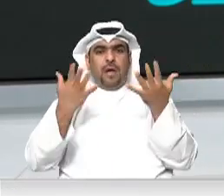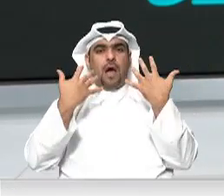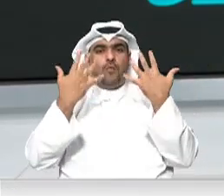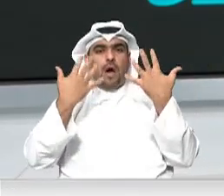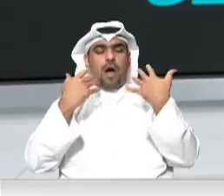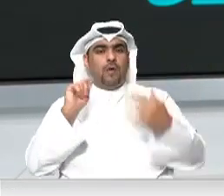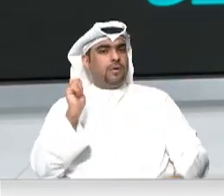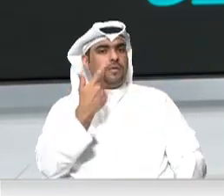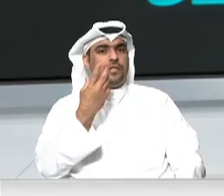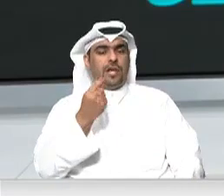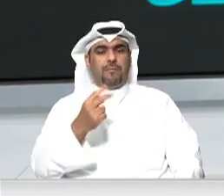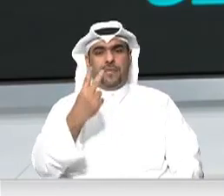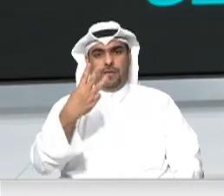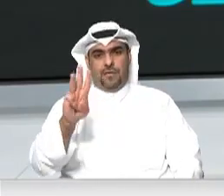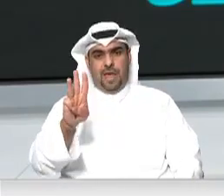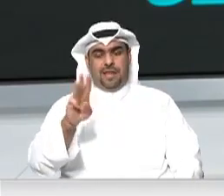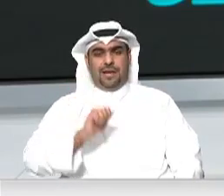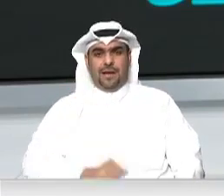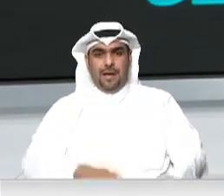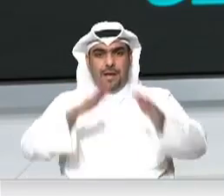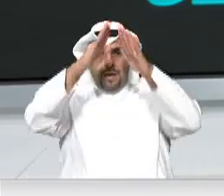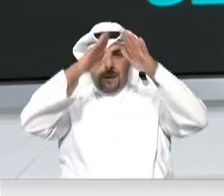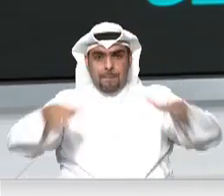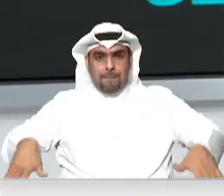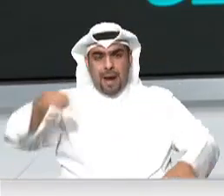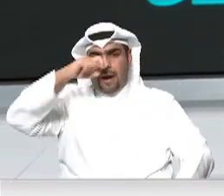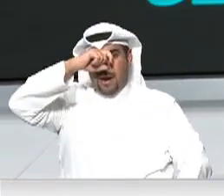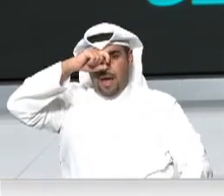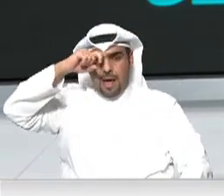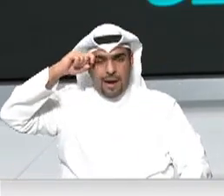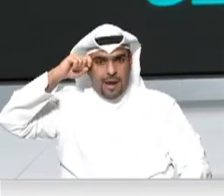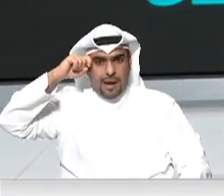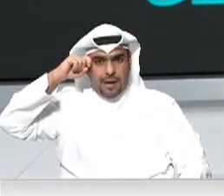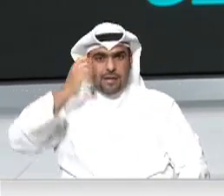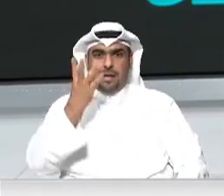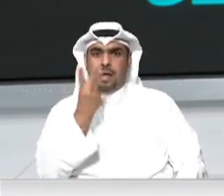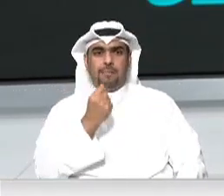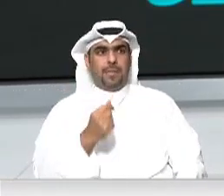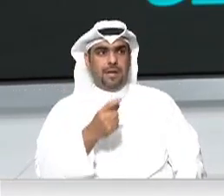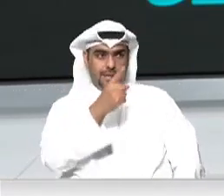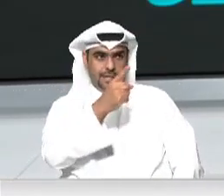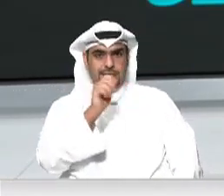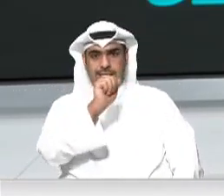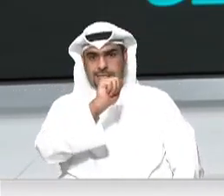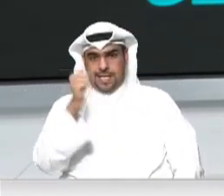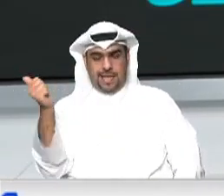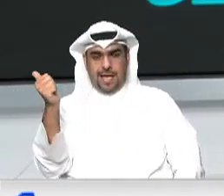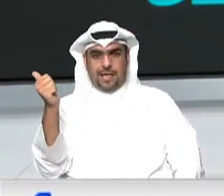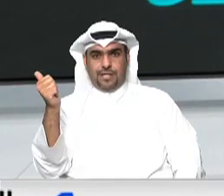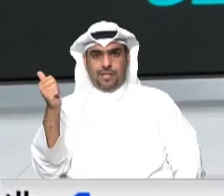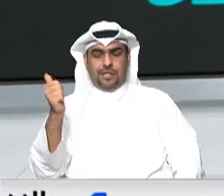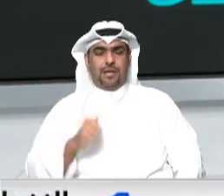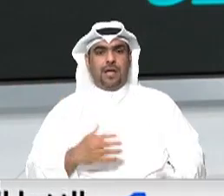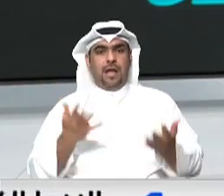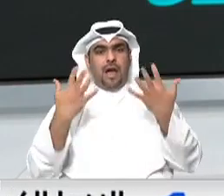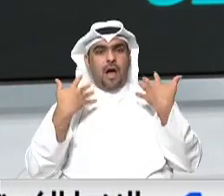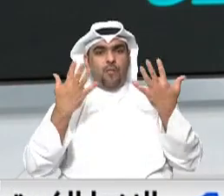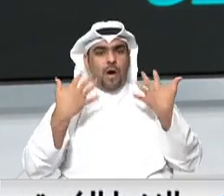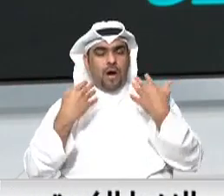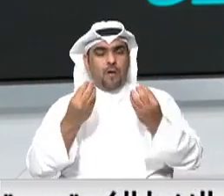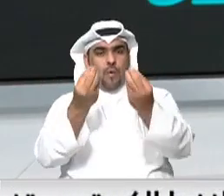درجه مئويه في منطقه الشقايق والسالمي رياح شماليه غربيه خفيفه السرعه بشكل عام من ثمانيه الى 32